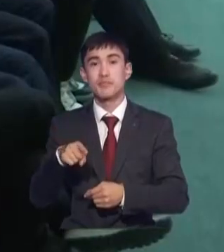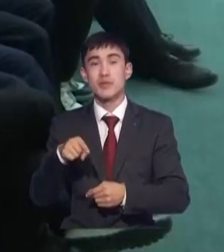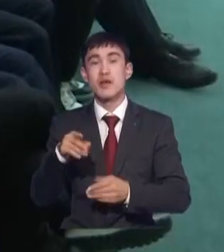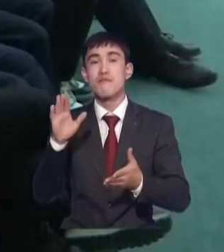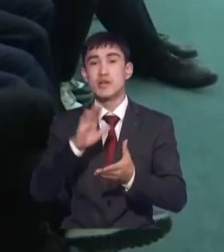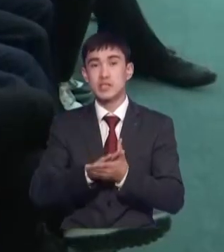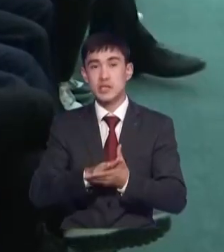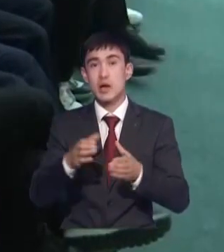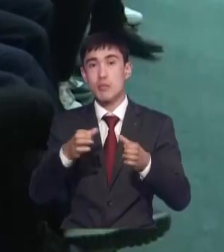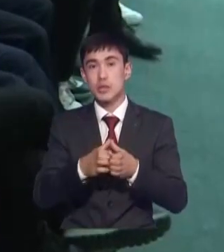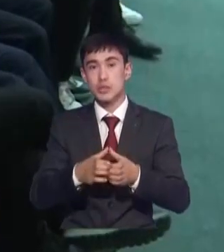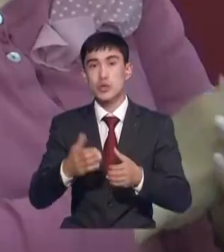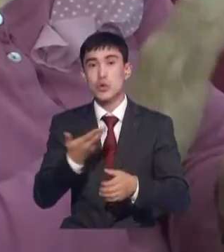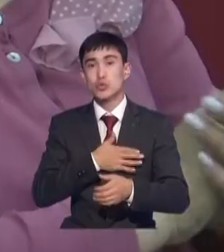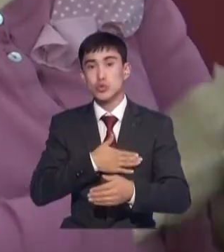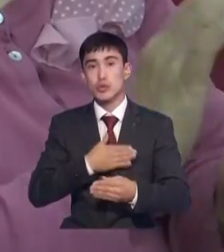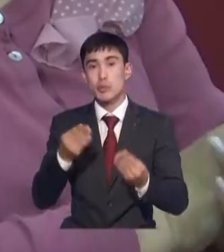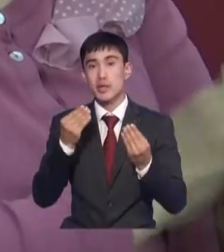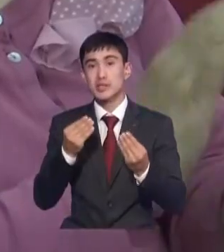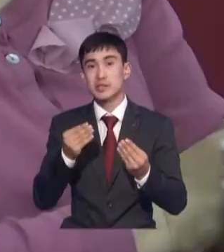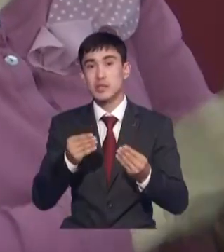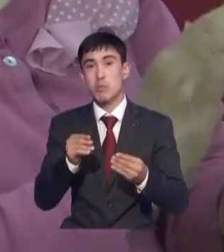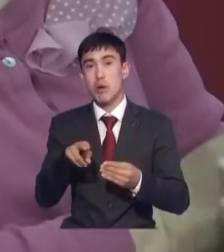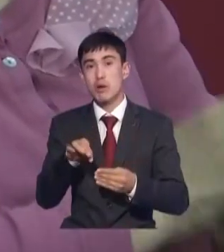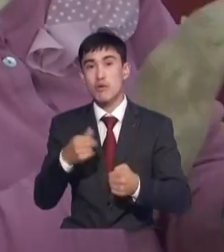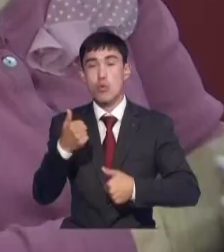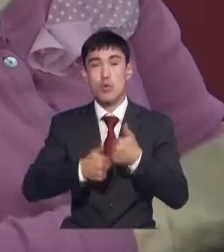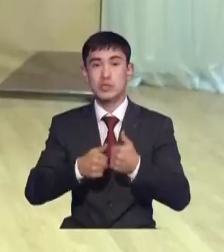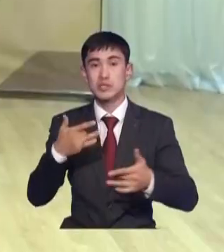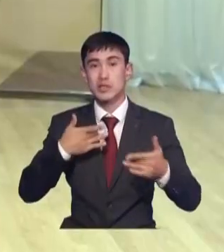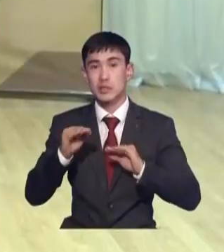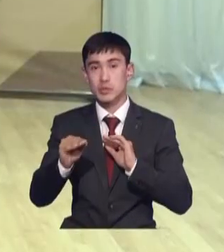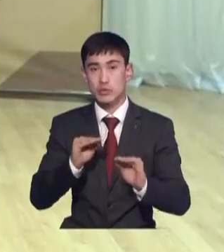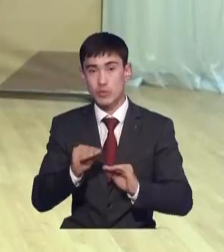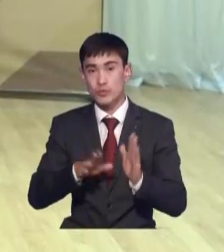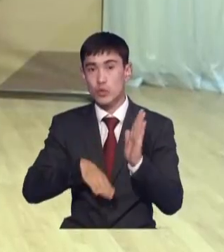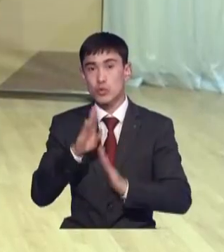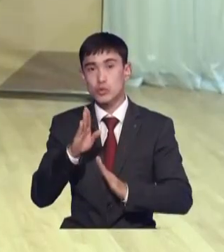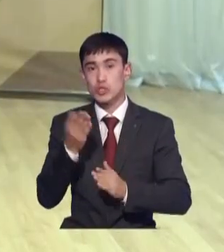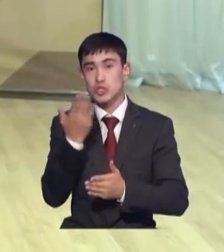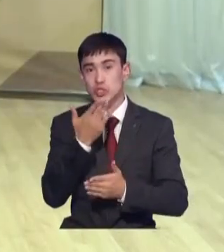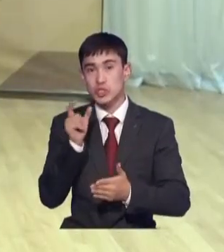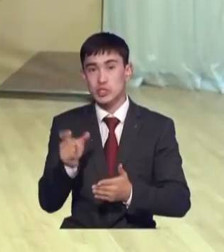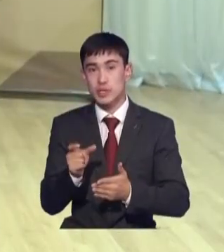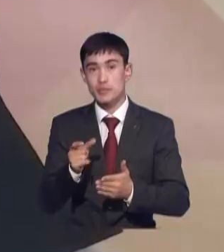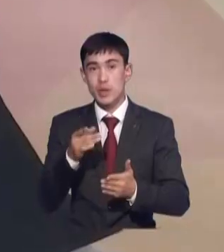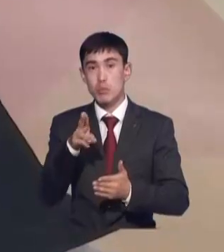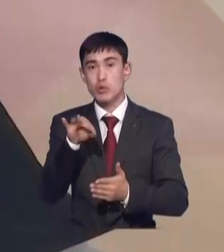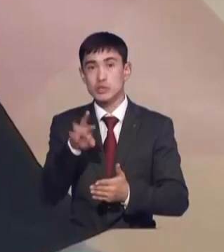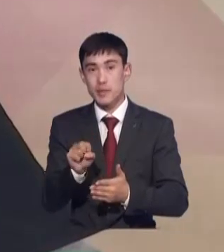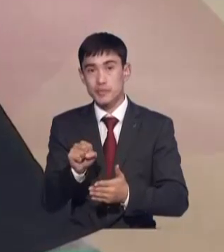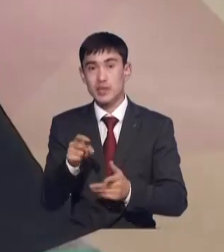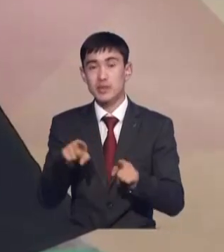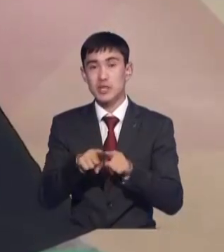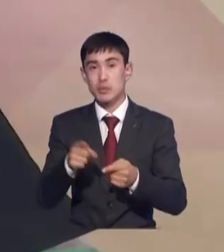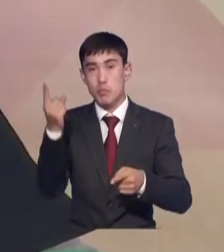номинациям: «Визитка команды», «Души прекрасные порывы», «Конкурс театральных постановок», «Лучшие чтецы прозаических»,